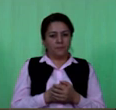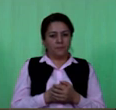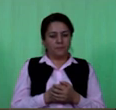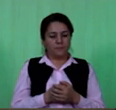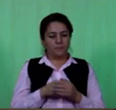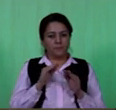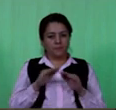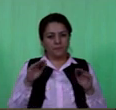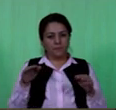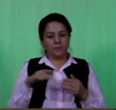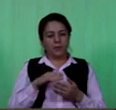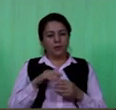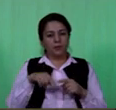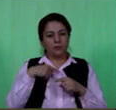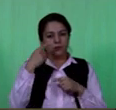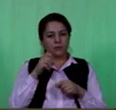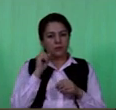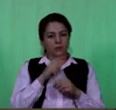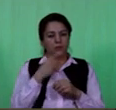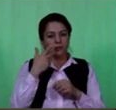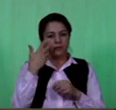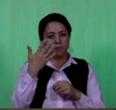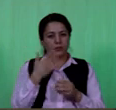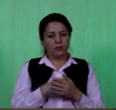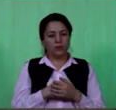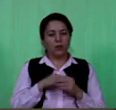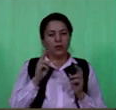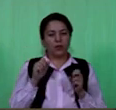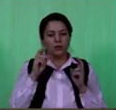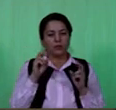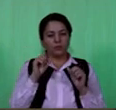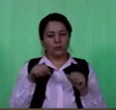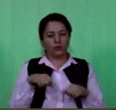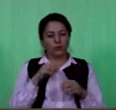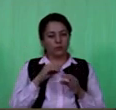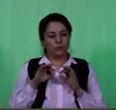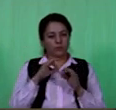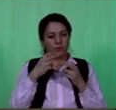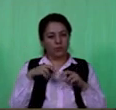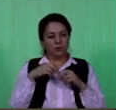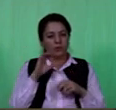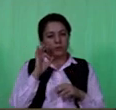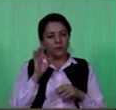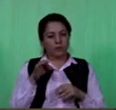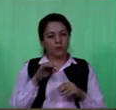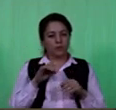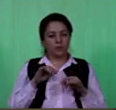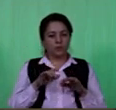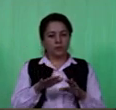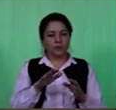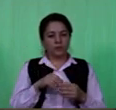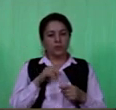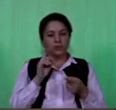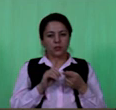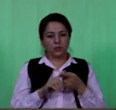ребята следующее задание 35 как можно проверить правильность выполнения действий сложения